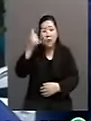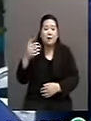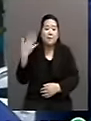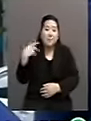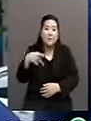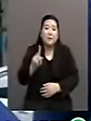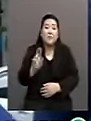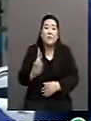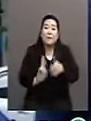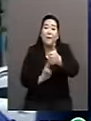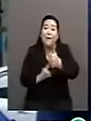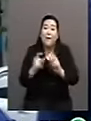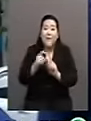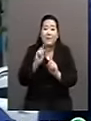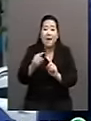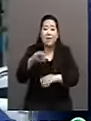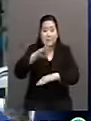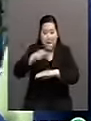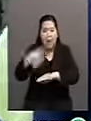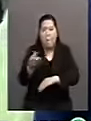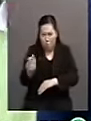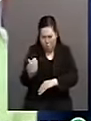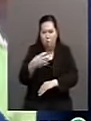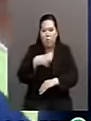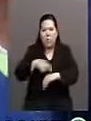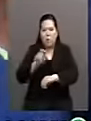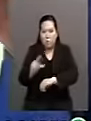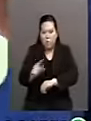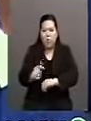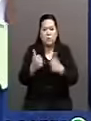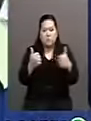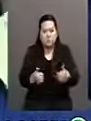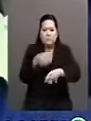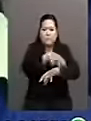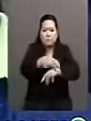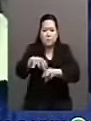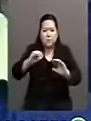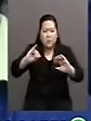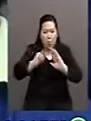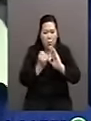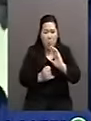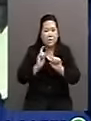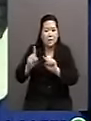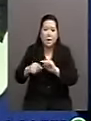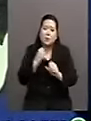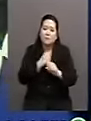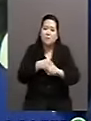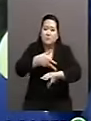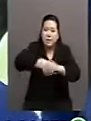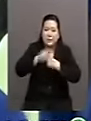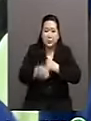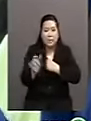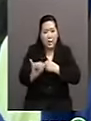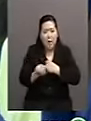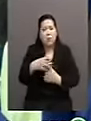ยท่านได้มีคำสั่งในการแต่งตั้งไปแล้วนะคะแต่วันนี้เนี่ยด้วยหน่วยงานในแต่ละจังหวัดเนี่ยยังไม่ได้เกิดการปฏิบัติจะท